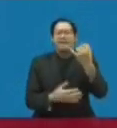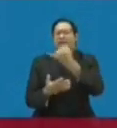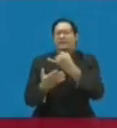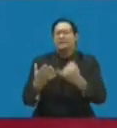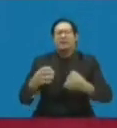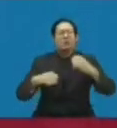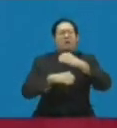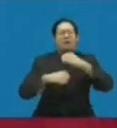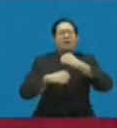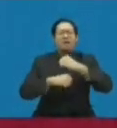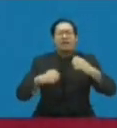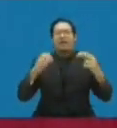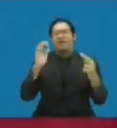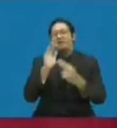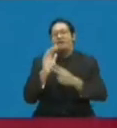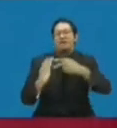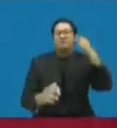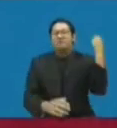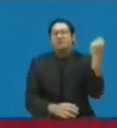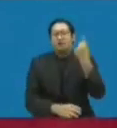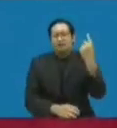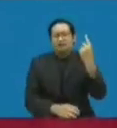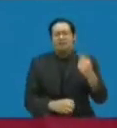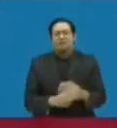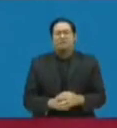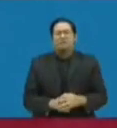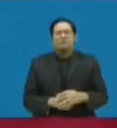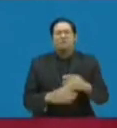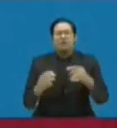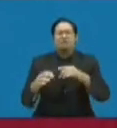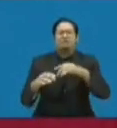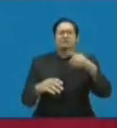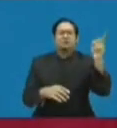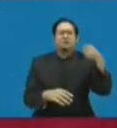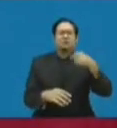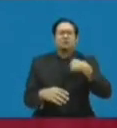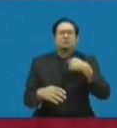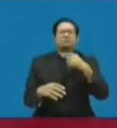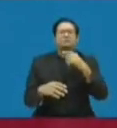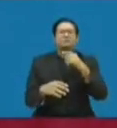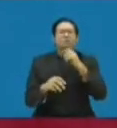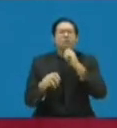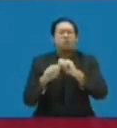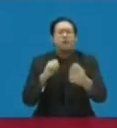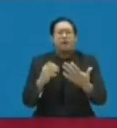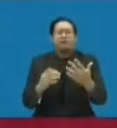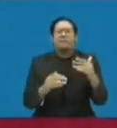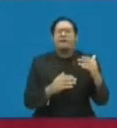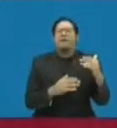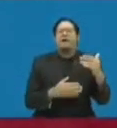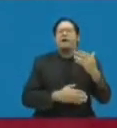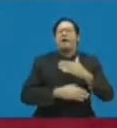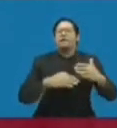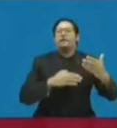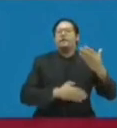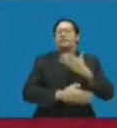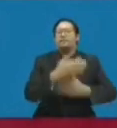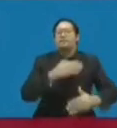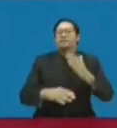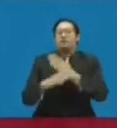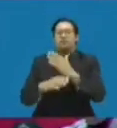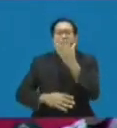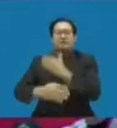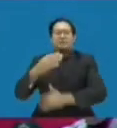gebeon yang telah membuat kesasaran untuk pembinaan atlet difable disabilitas dengan atlet non